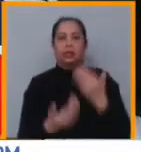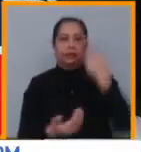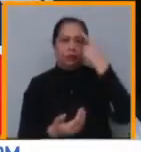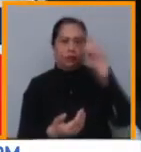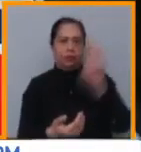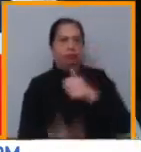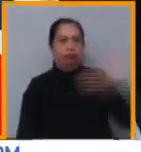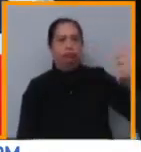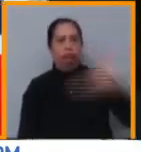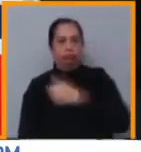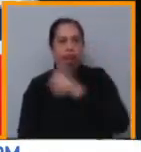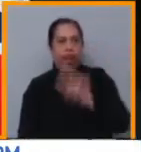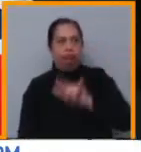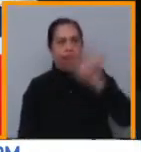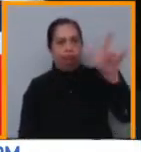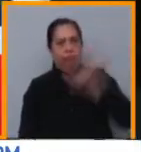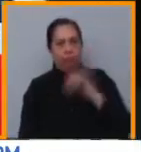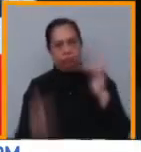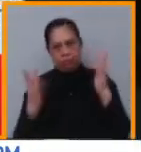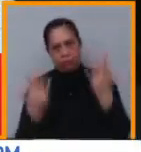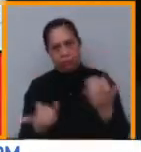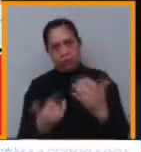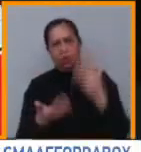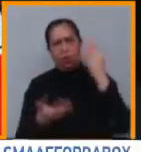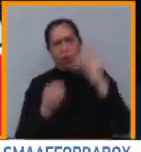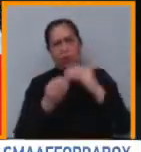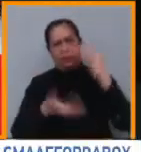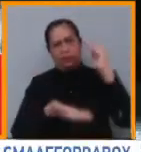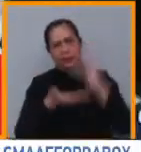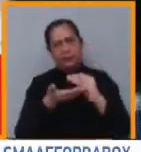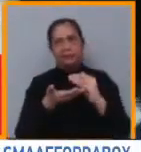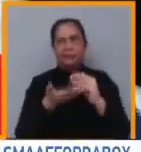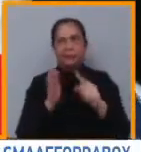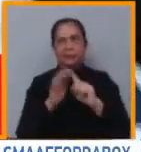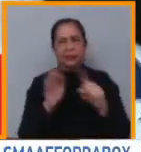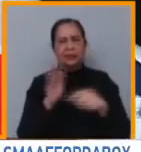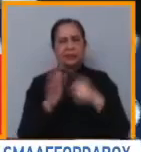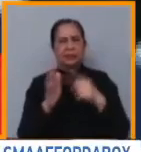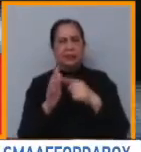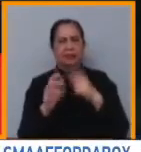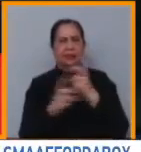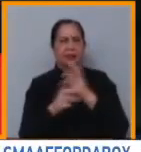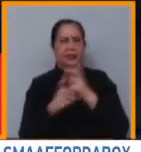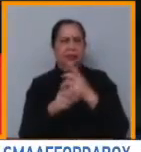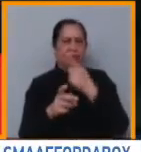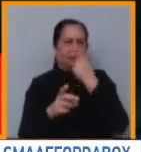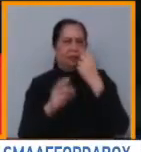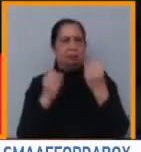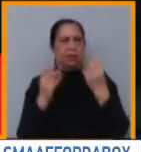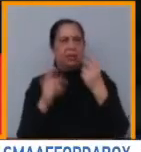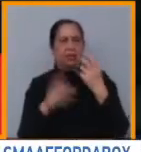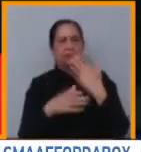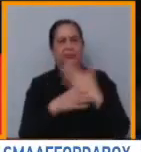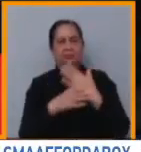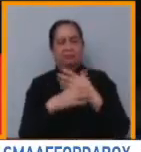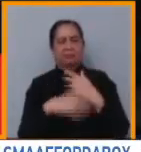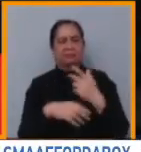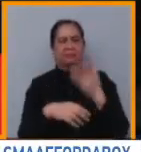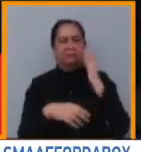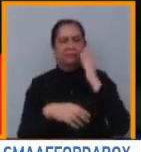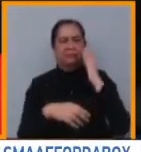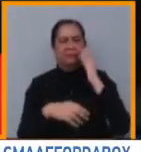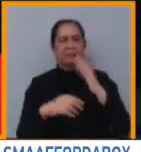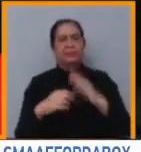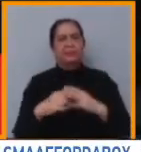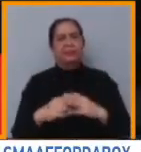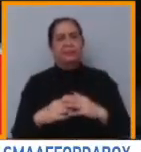again. Nabawasan na, pero sometimes it's difficult also. Maraming hassle ito eh. Yung mga, lalo na